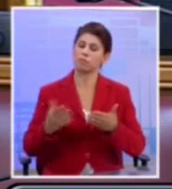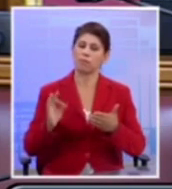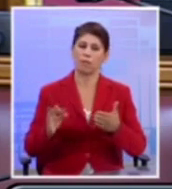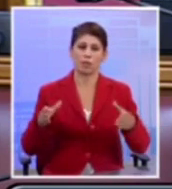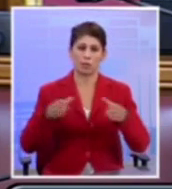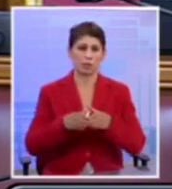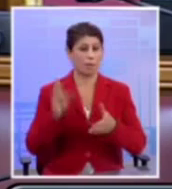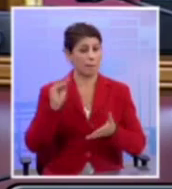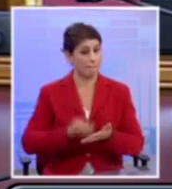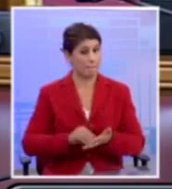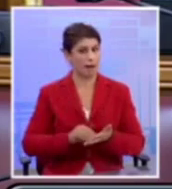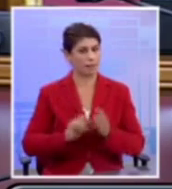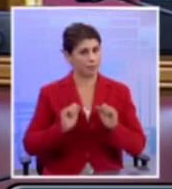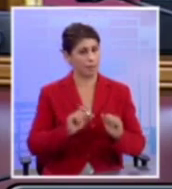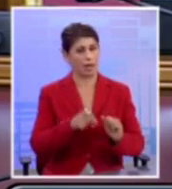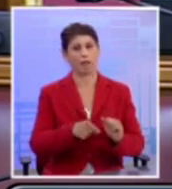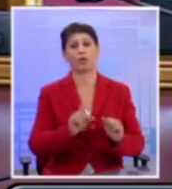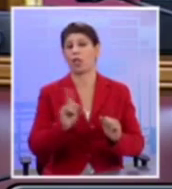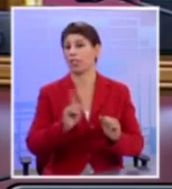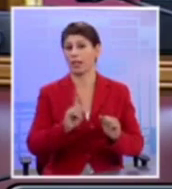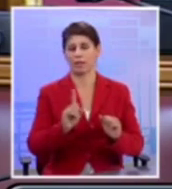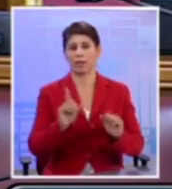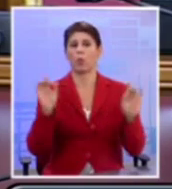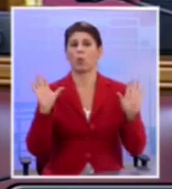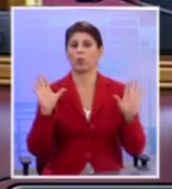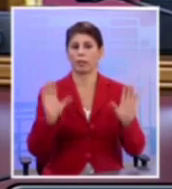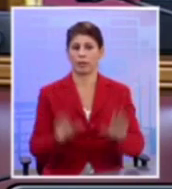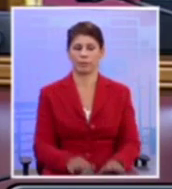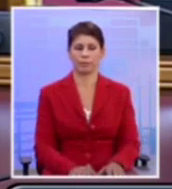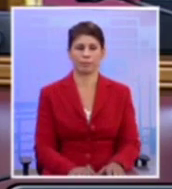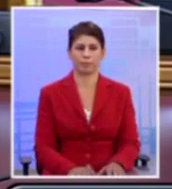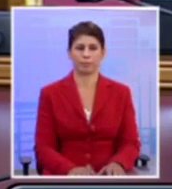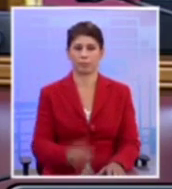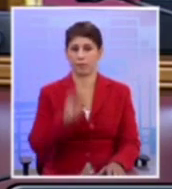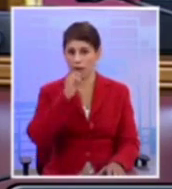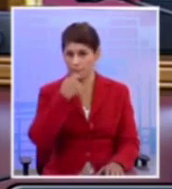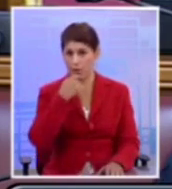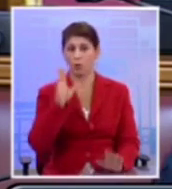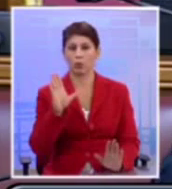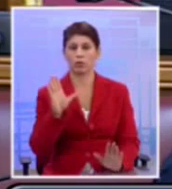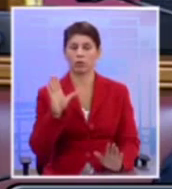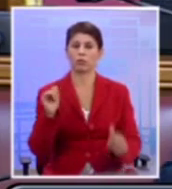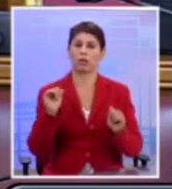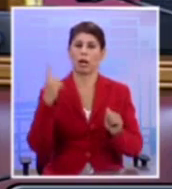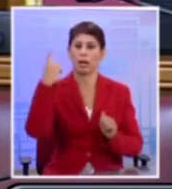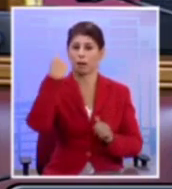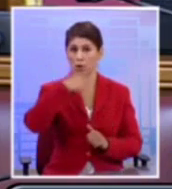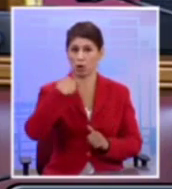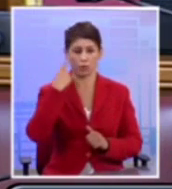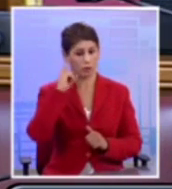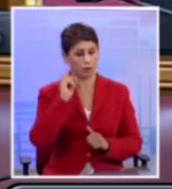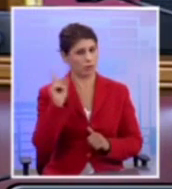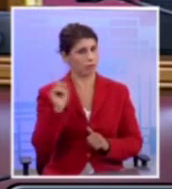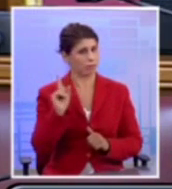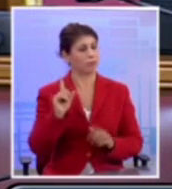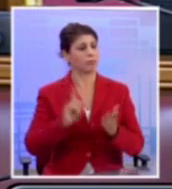θα επανέλθει, διότι αυτό δεν είναι ούτε απόρριτο, ούτε προνόμιο ενός προσώπου. Αντίθετα,